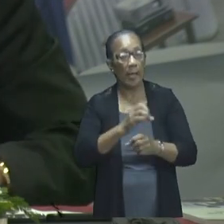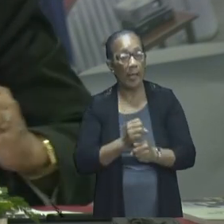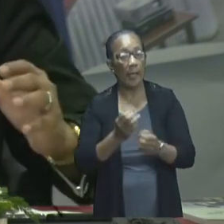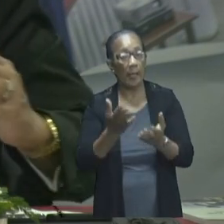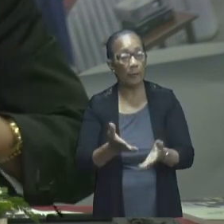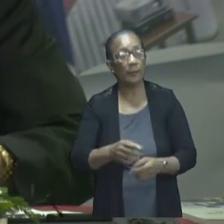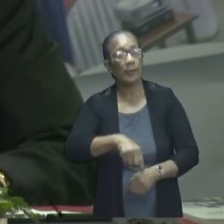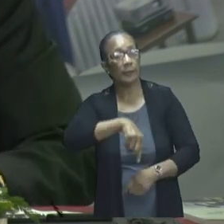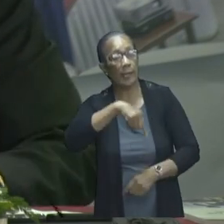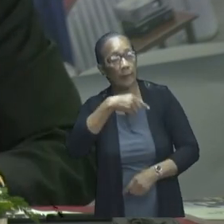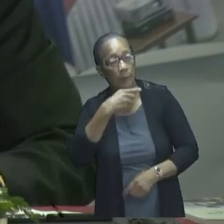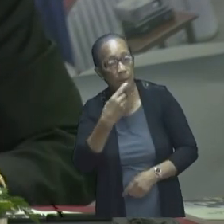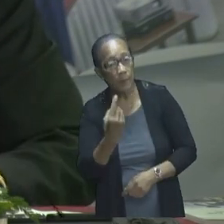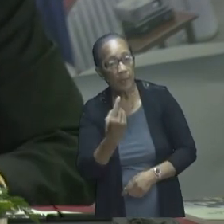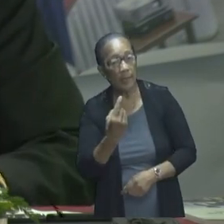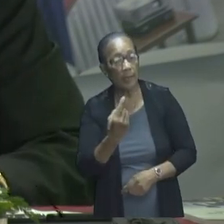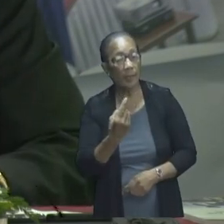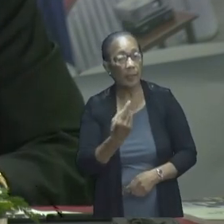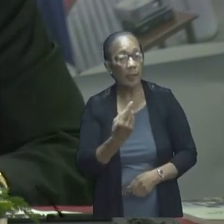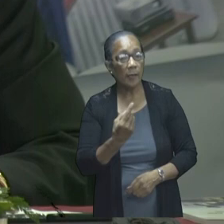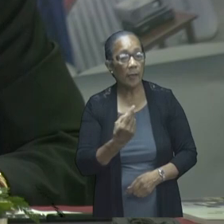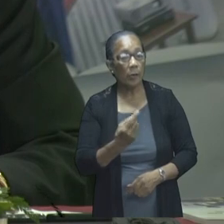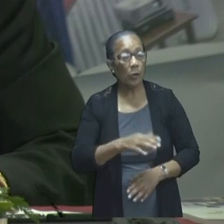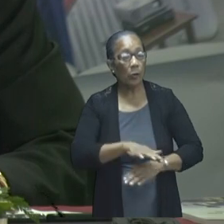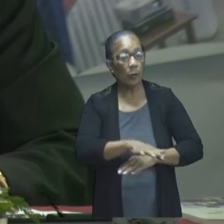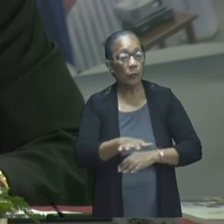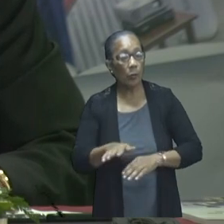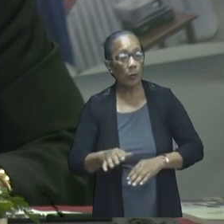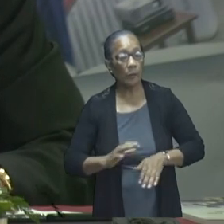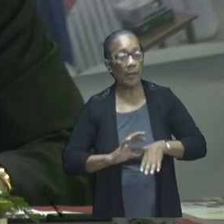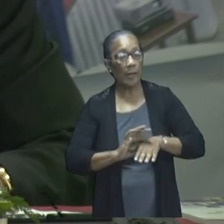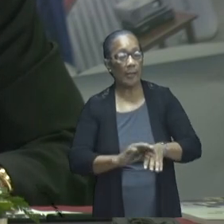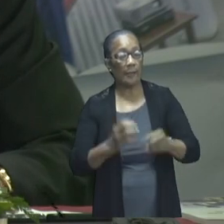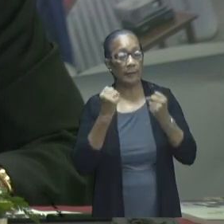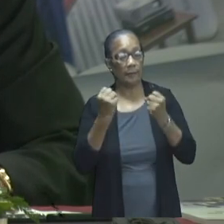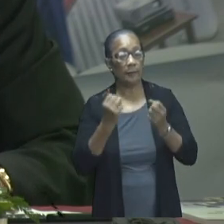meer ruimte is om de leiding te versterken